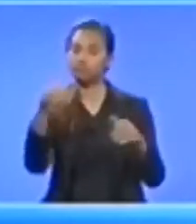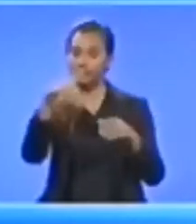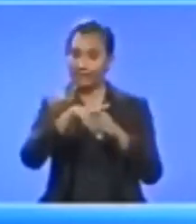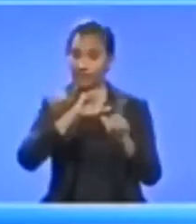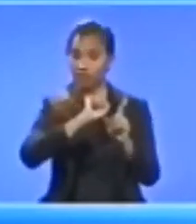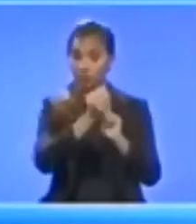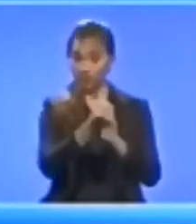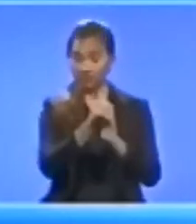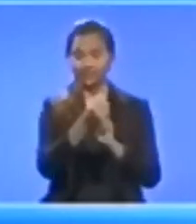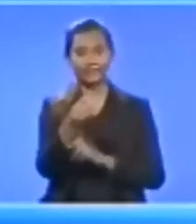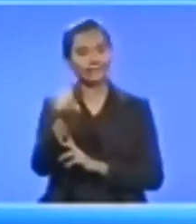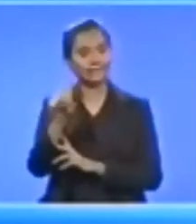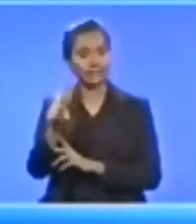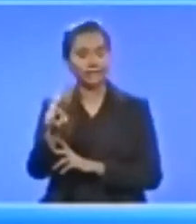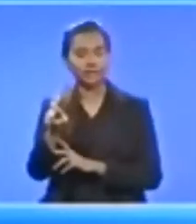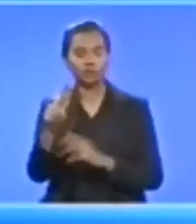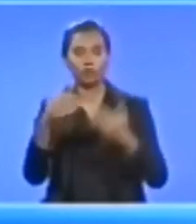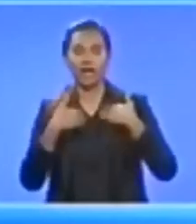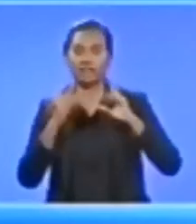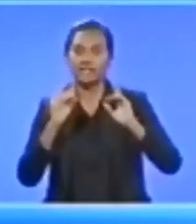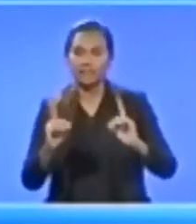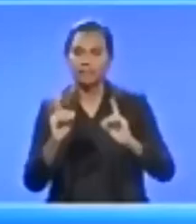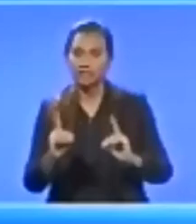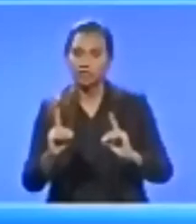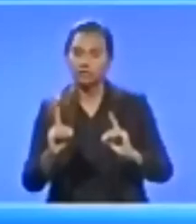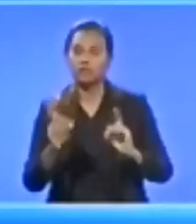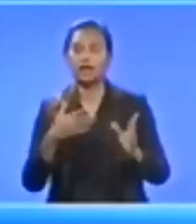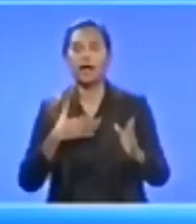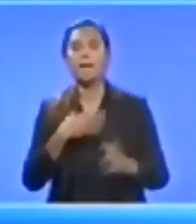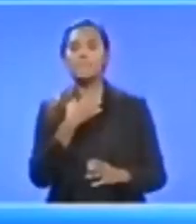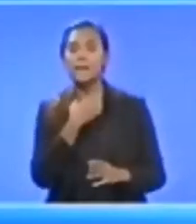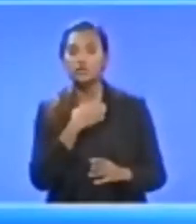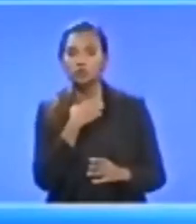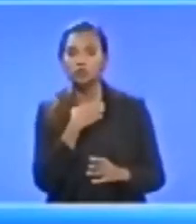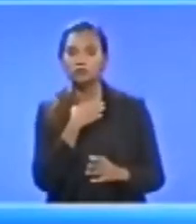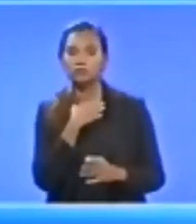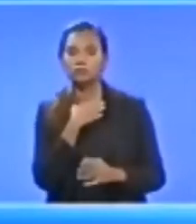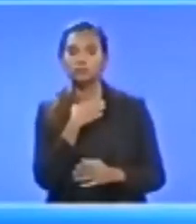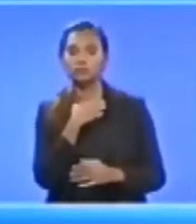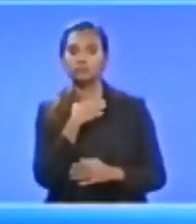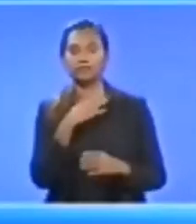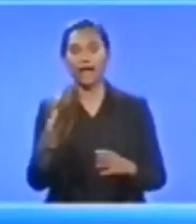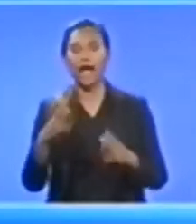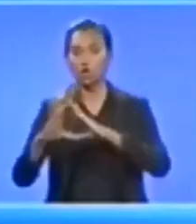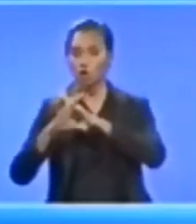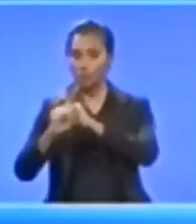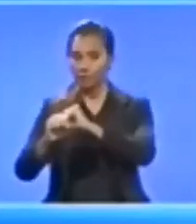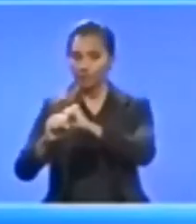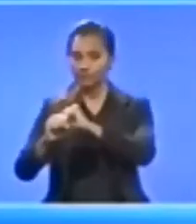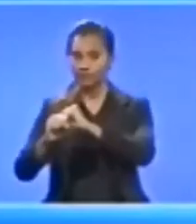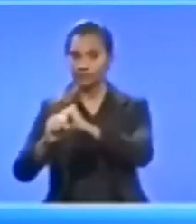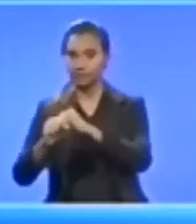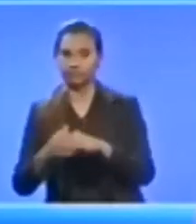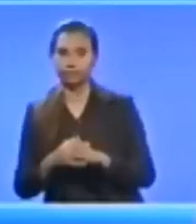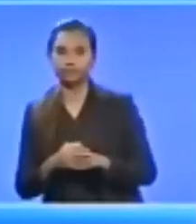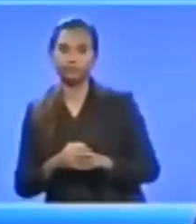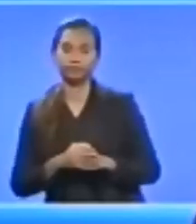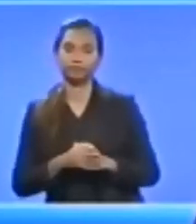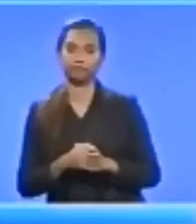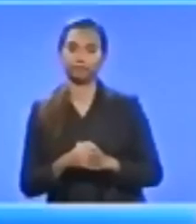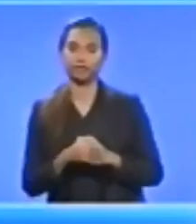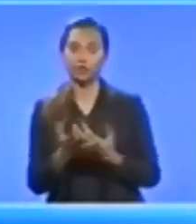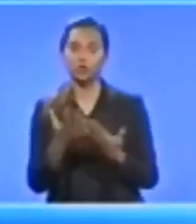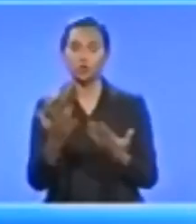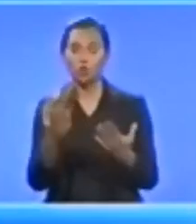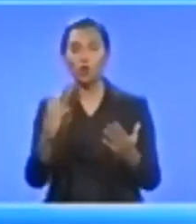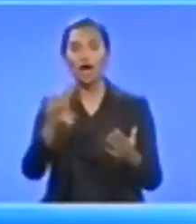tekad, ada kesungguhan dan ada komitmen untuk memperkasa jati diri masyarakat